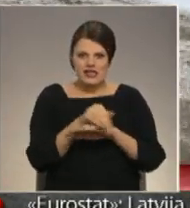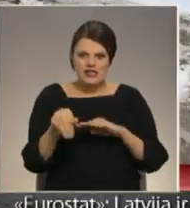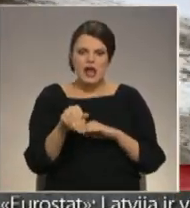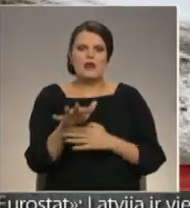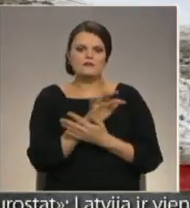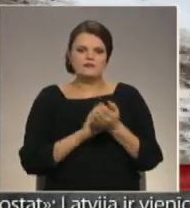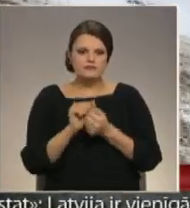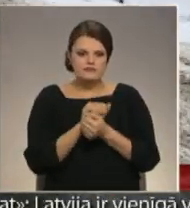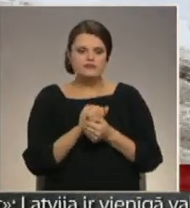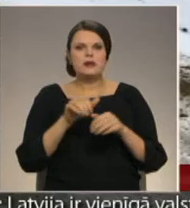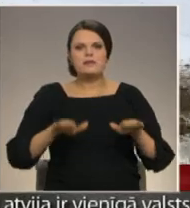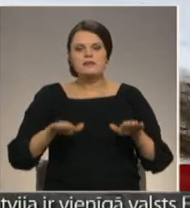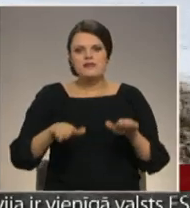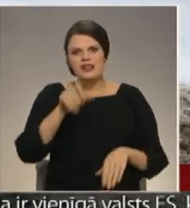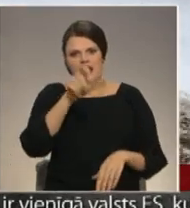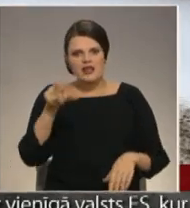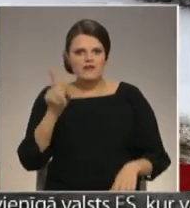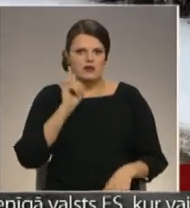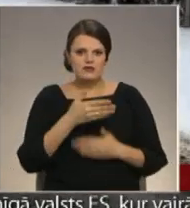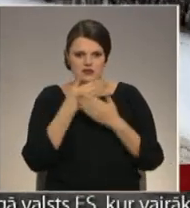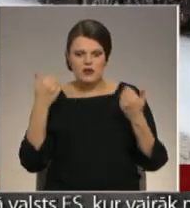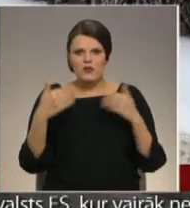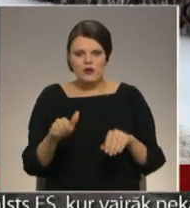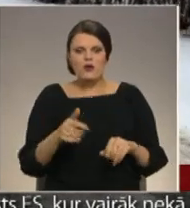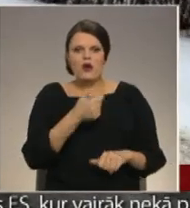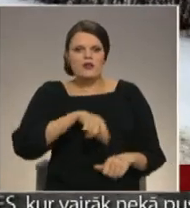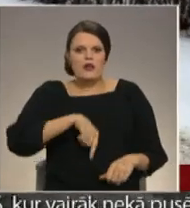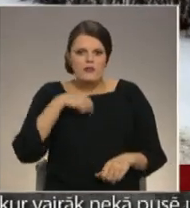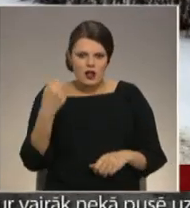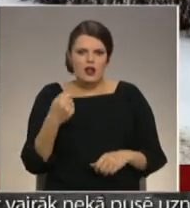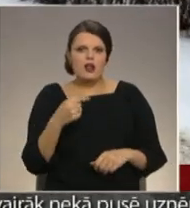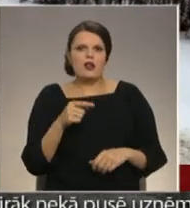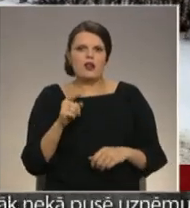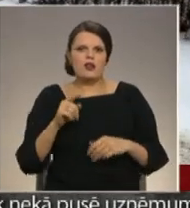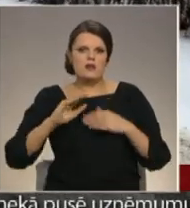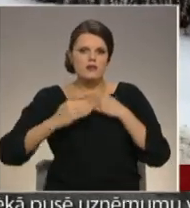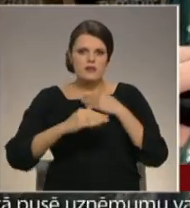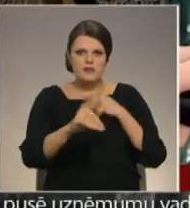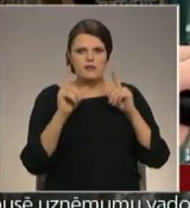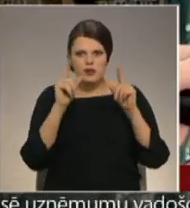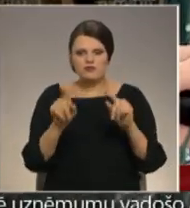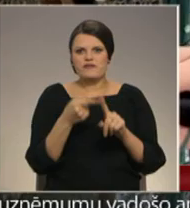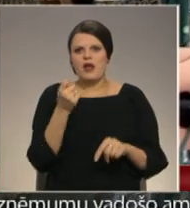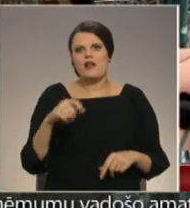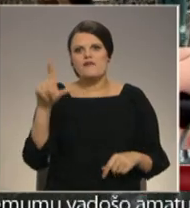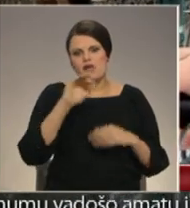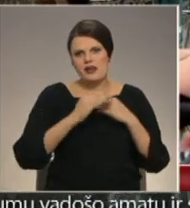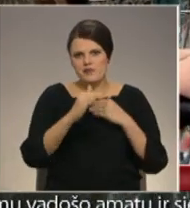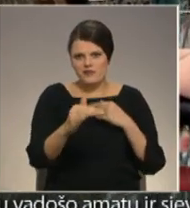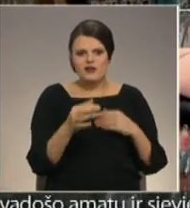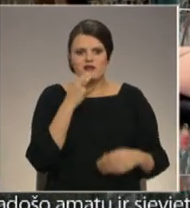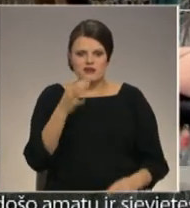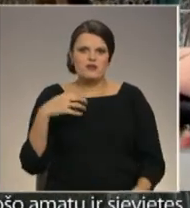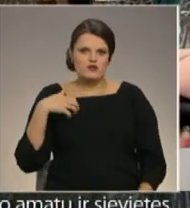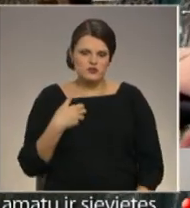tādējādi nokaitinot to patstāvīgos iedzīvotājus, kuriem jau tāpat gadiem nāks pārvietoties pa dziļām bedrēm. Nu, diezgan